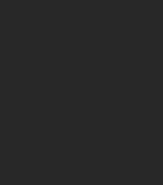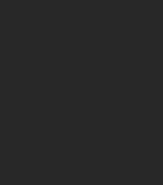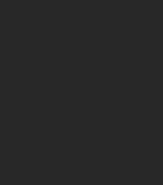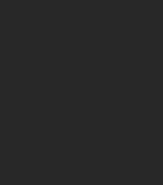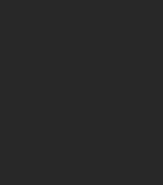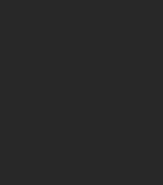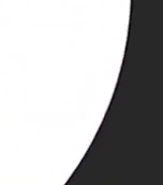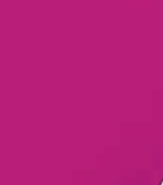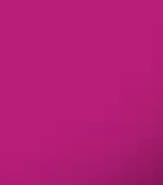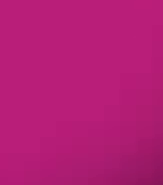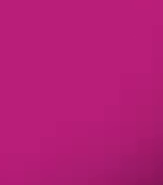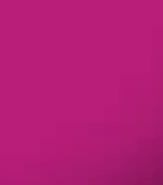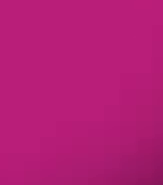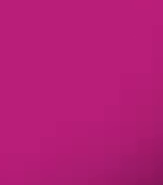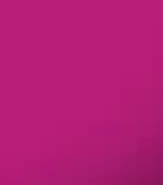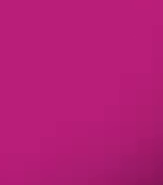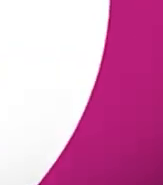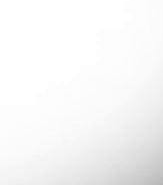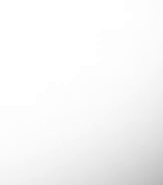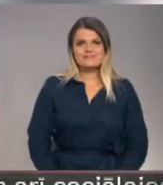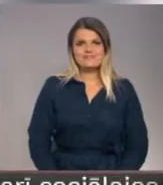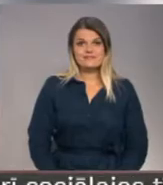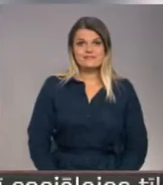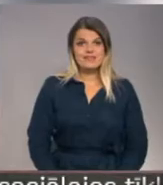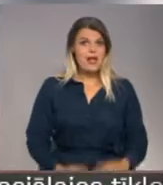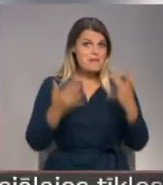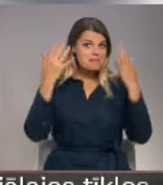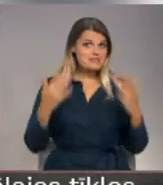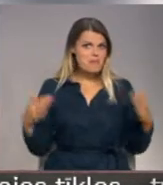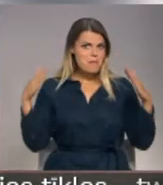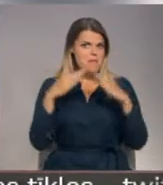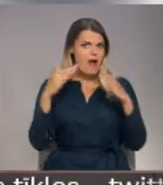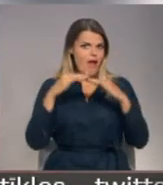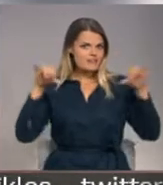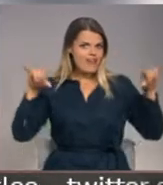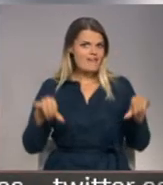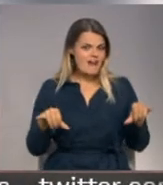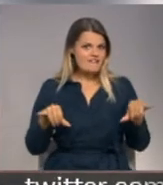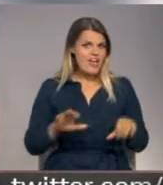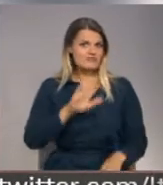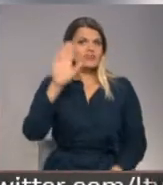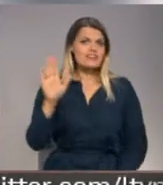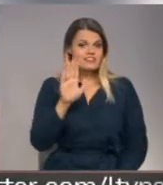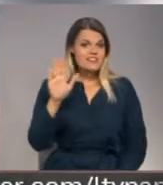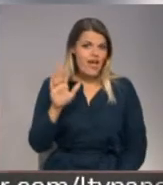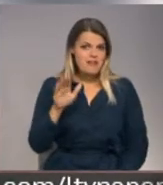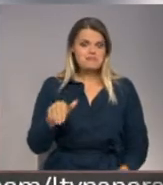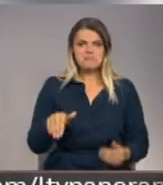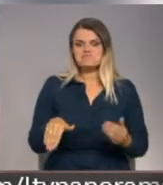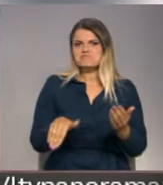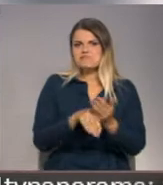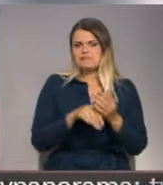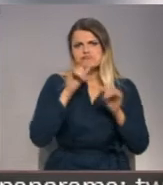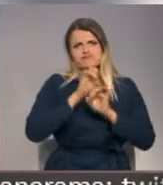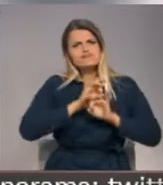Re! Viss ēters ir te! Pasākums Mājas kafejnīcu diena palīdz popularizēt